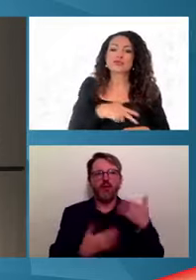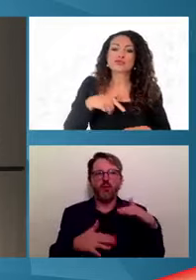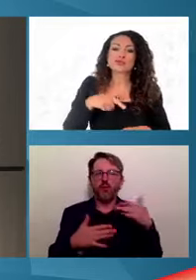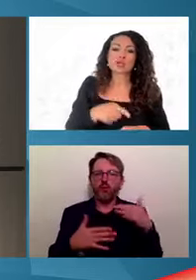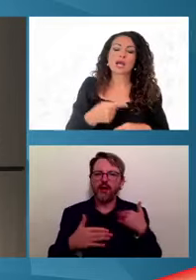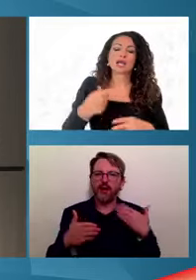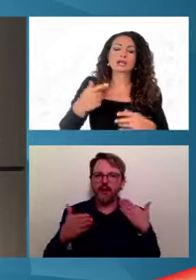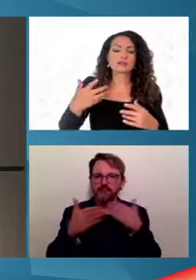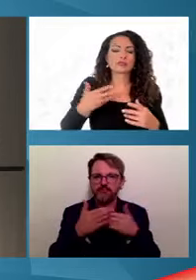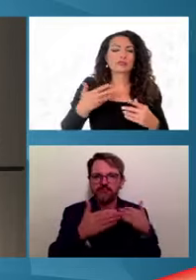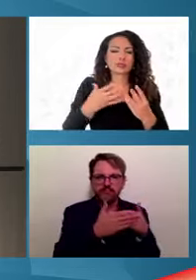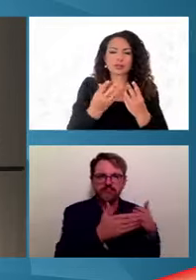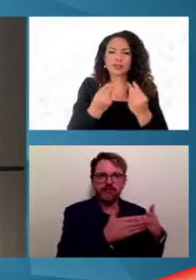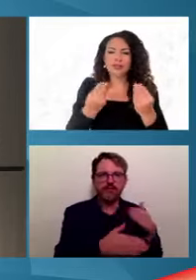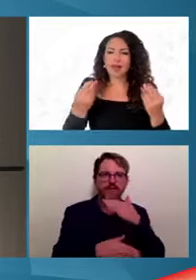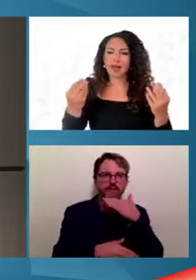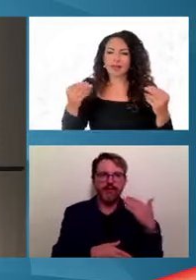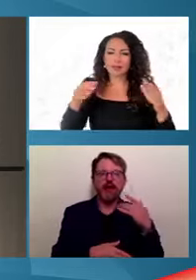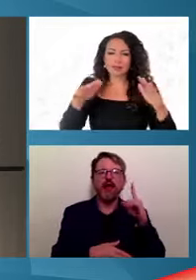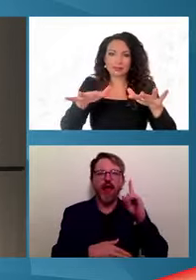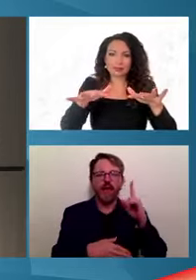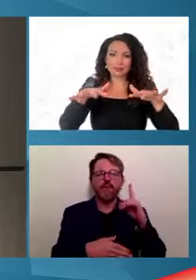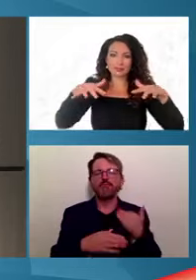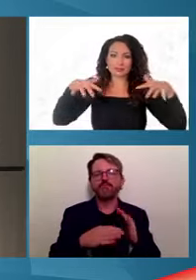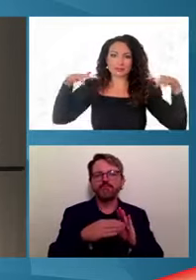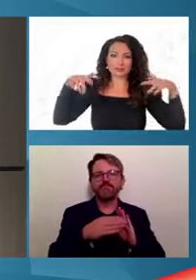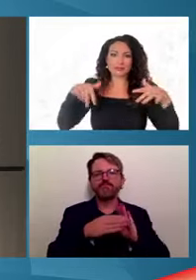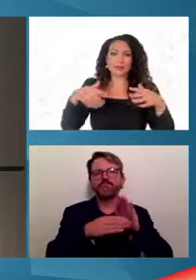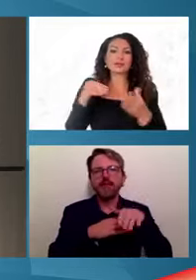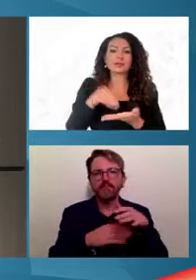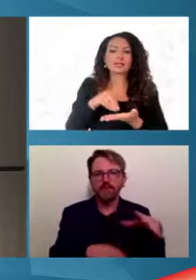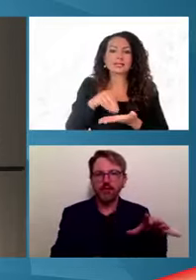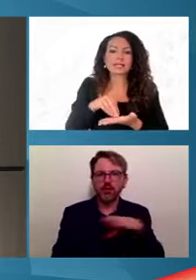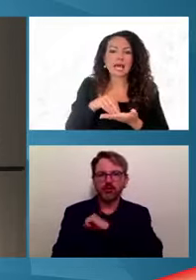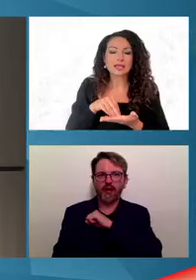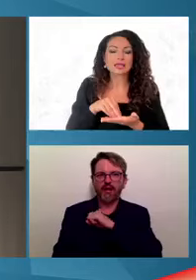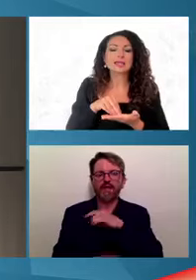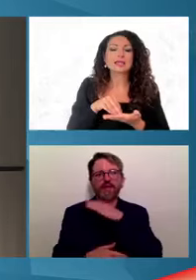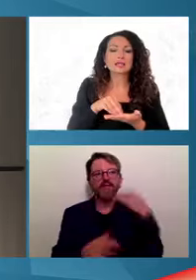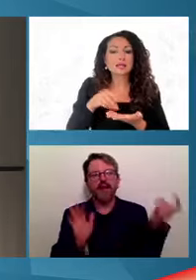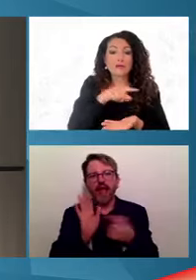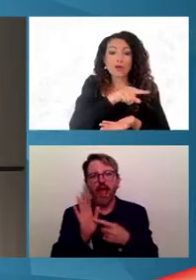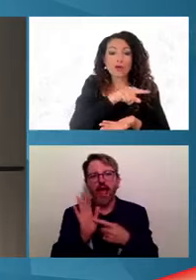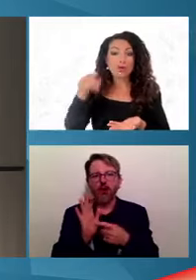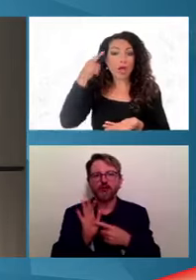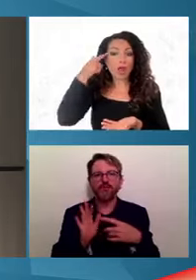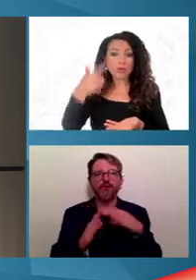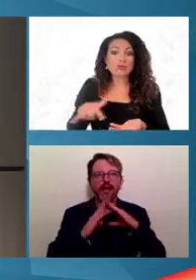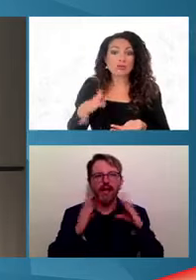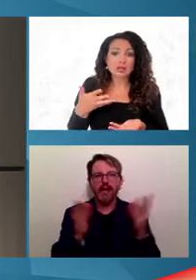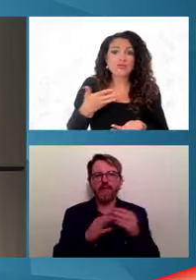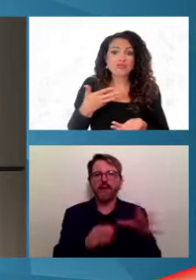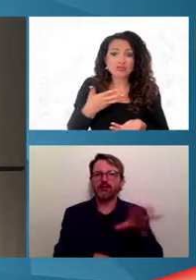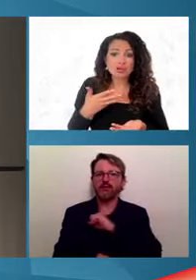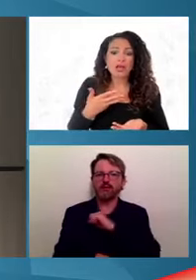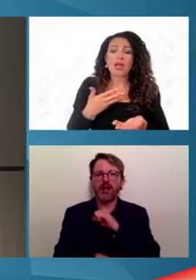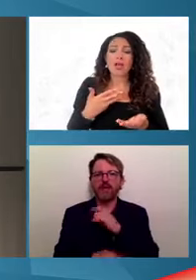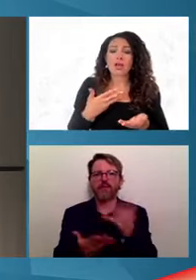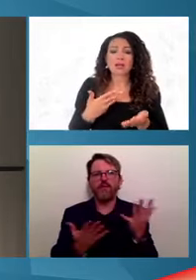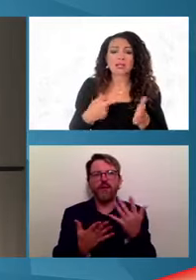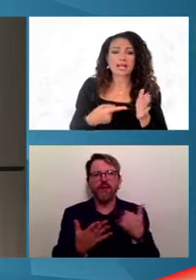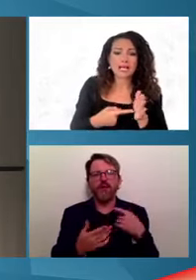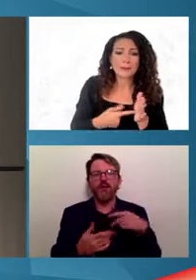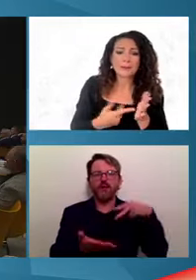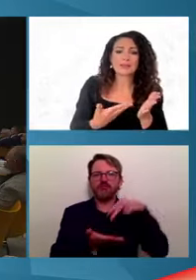Wir haben sie gemeinsam überwunden, haben viele Herausforderungen gemeinsam geschafft, vor denen wir gestanden sind, wo